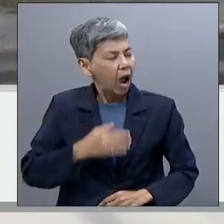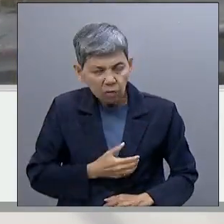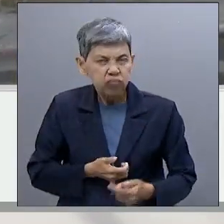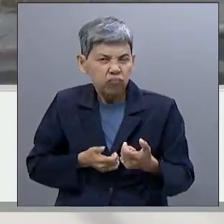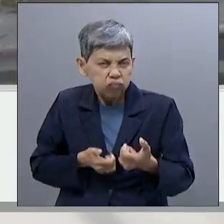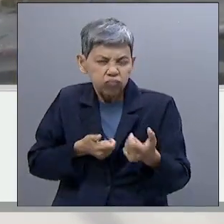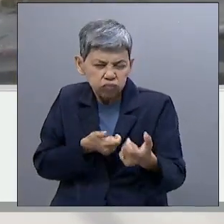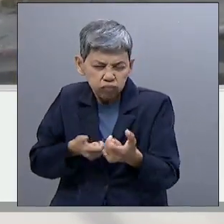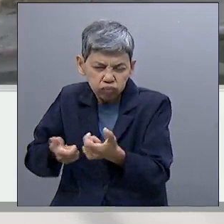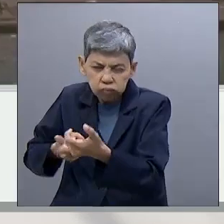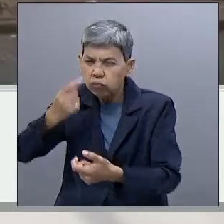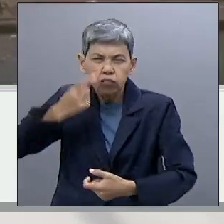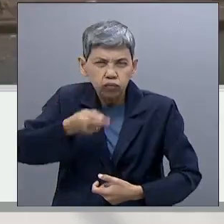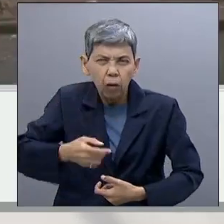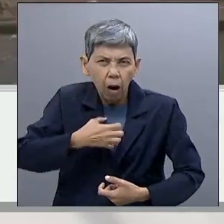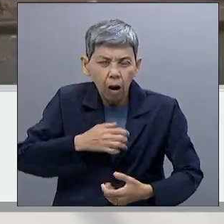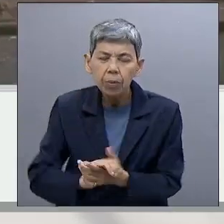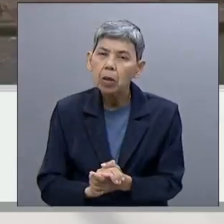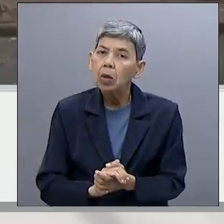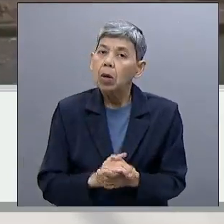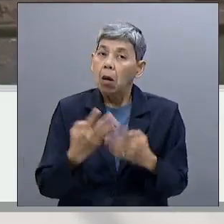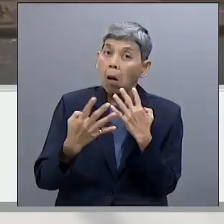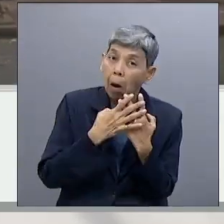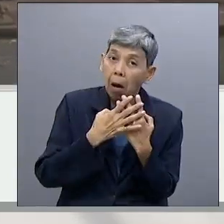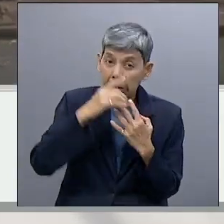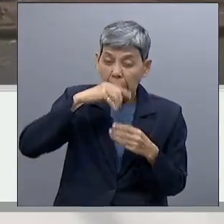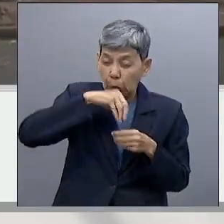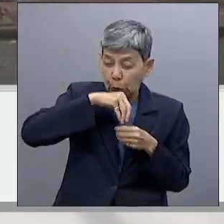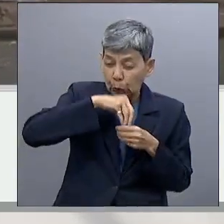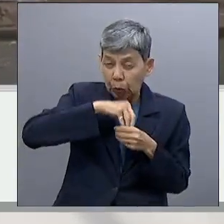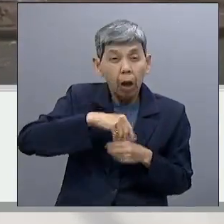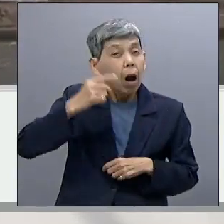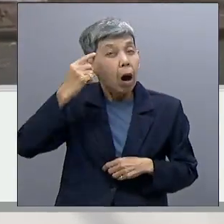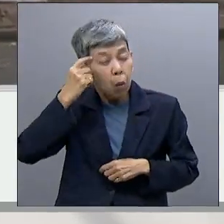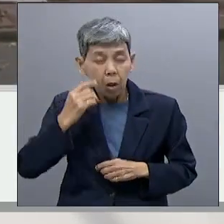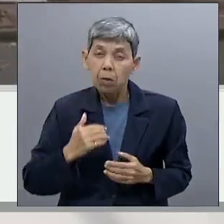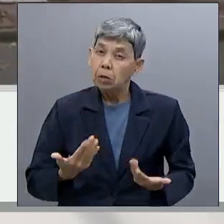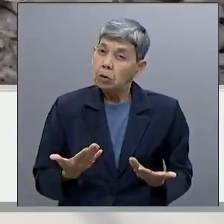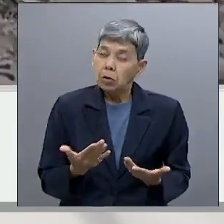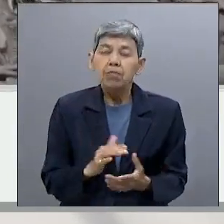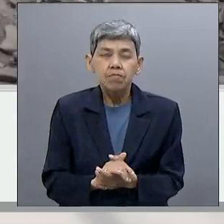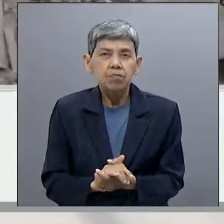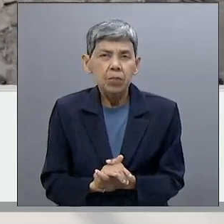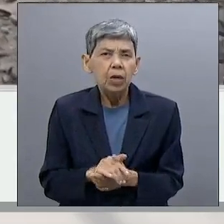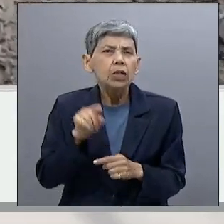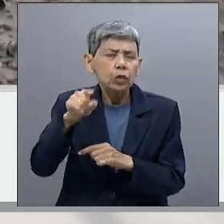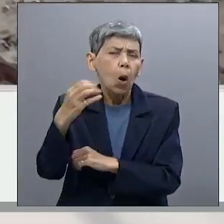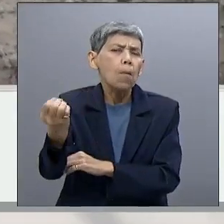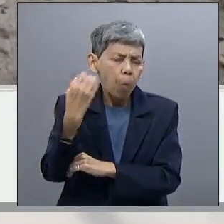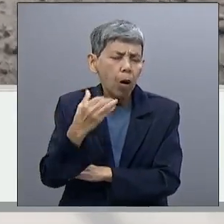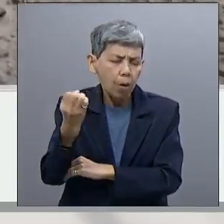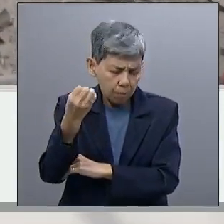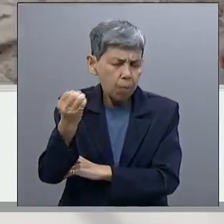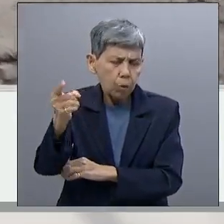หยุดยิงหรือไม่อย่างไรเนี่ยค่ะสถานะของตัวประกันไทยณขณะนี้พอจะทราบไหมว่ายังคงมีความปลอดภัยอยู่หรือเปล่า เขายืนยันว่